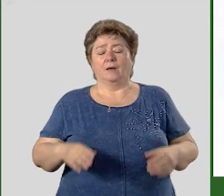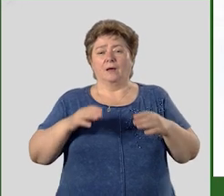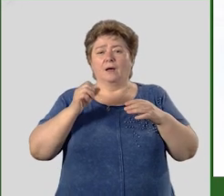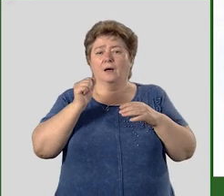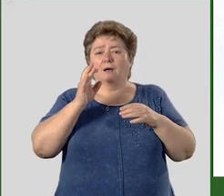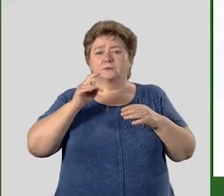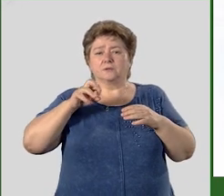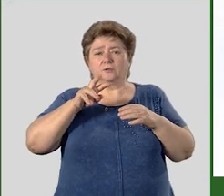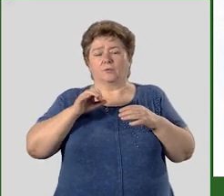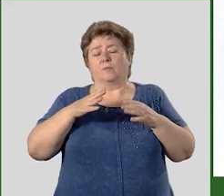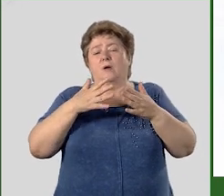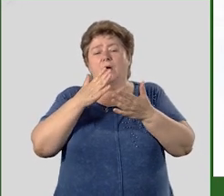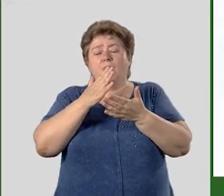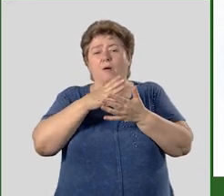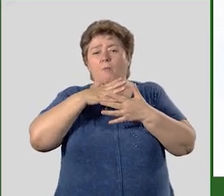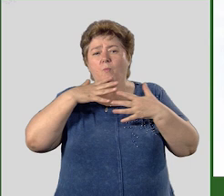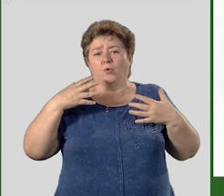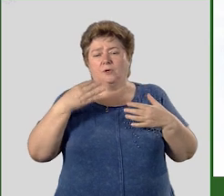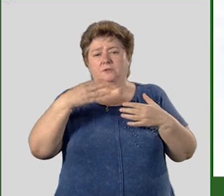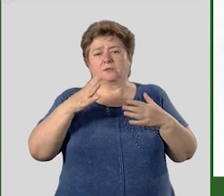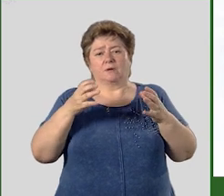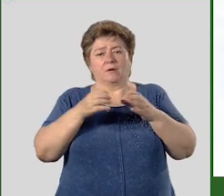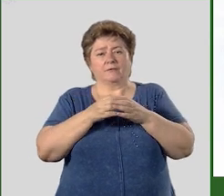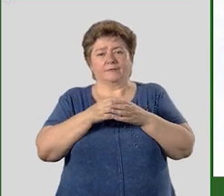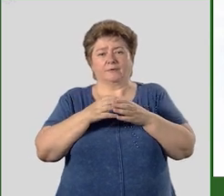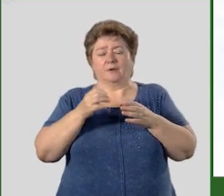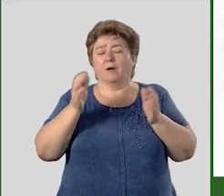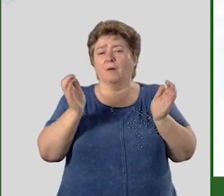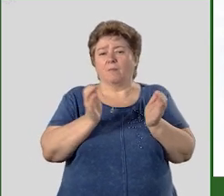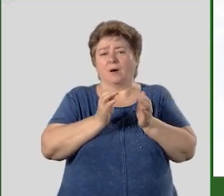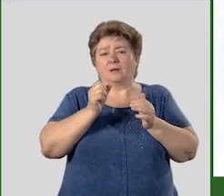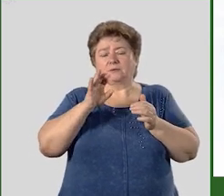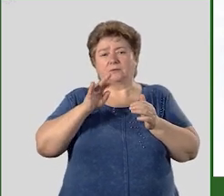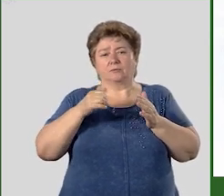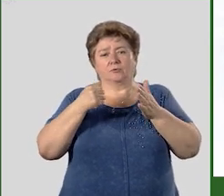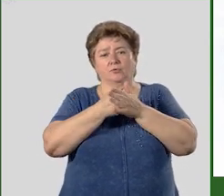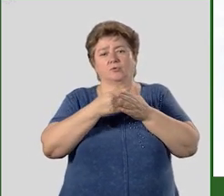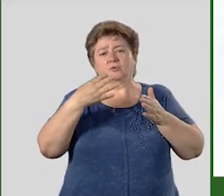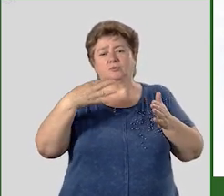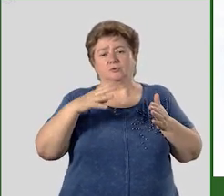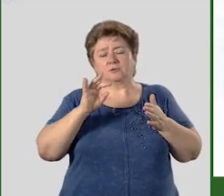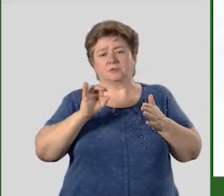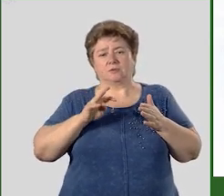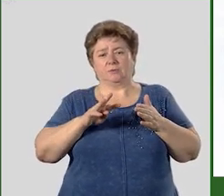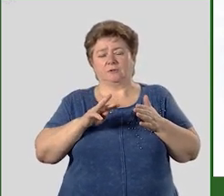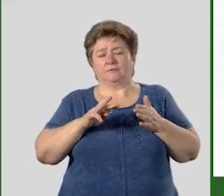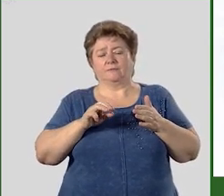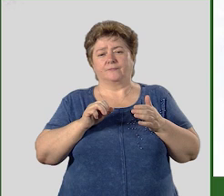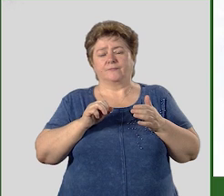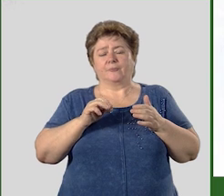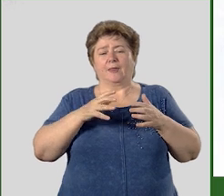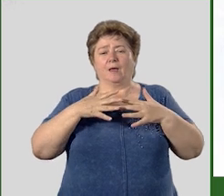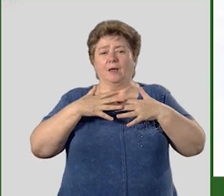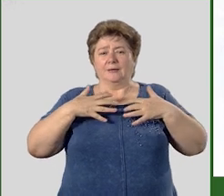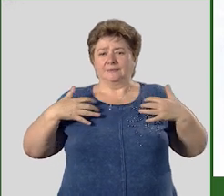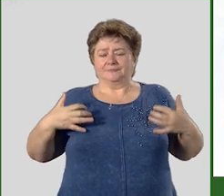Антилопы. Их более 40 видов. Самая маленькая антилопа до 40 сантиметров.